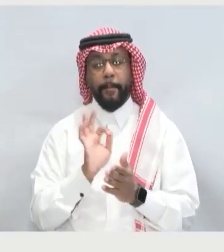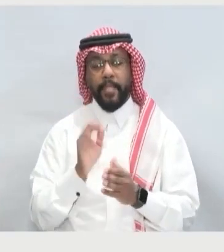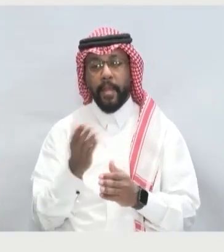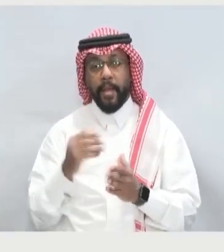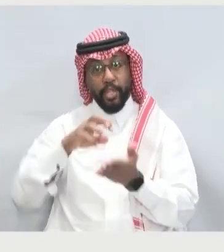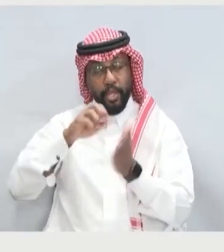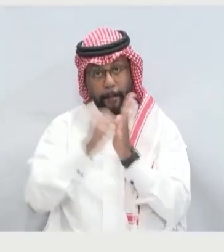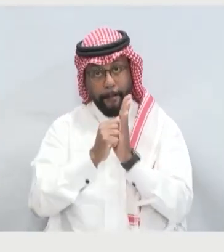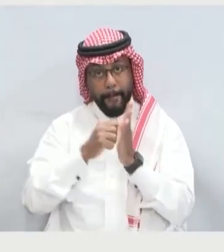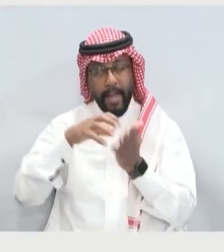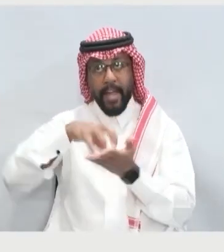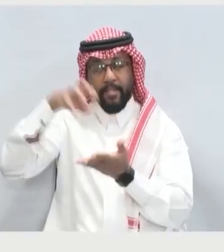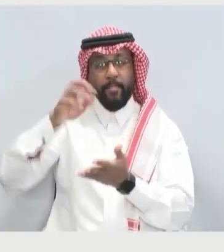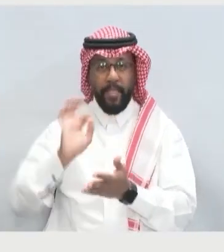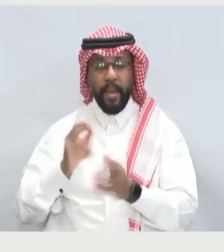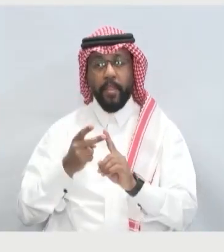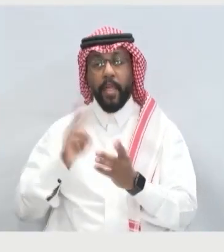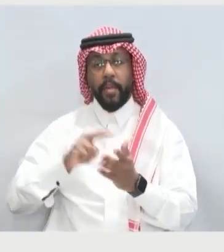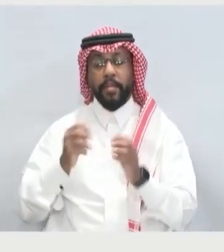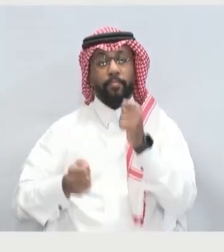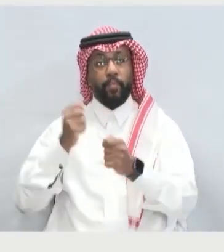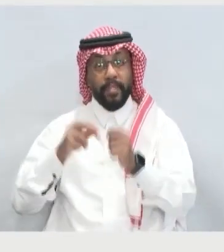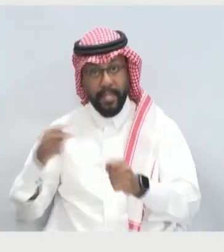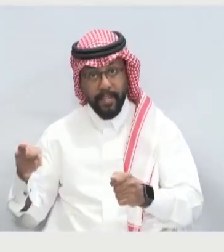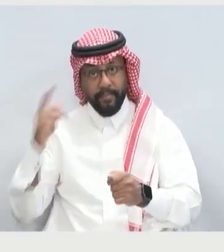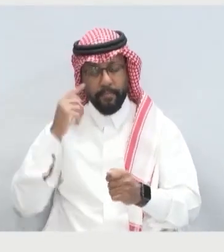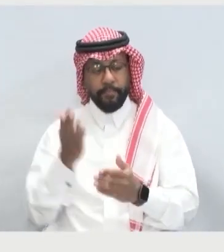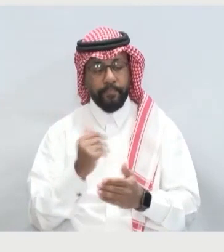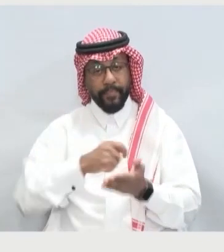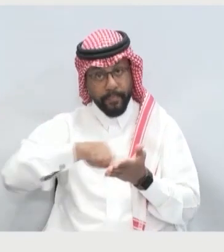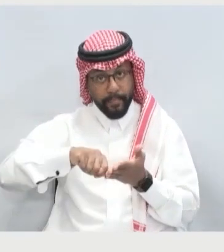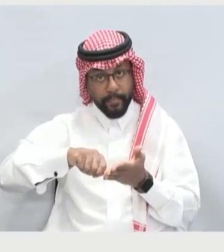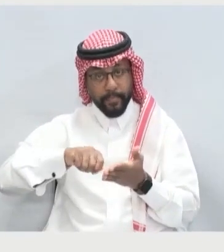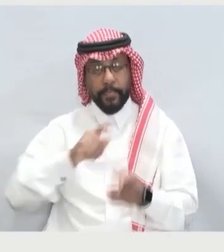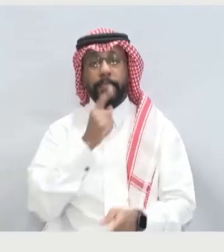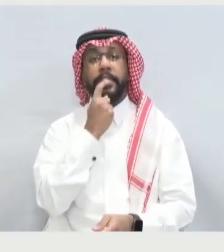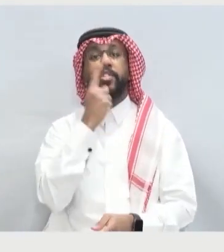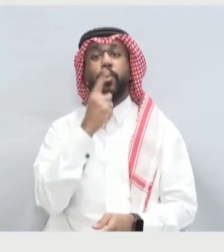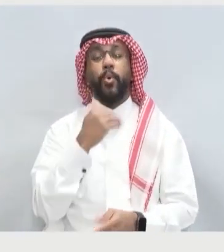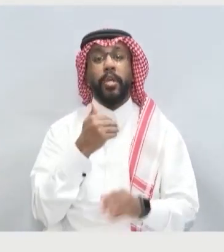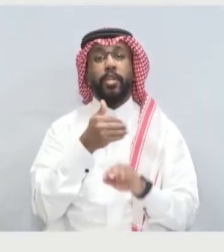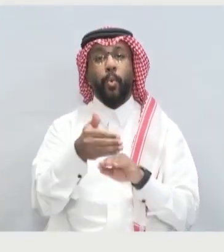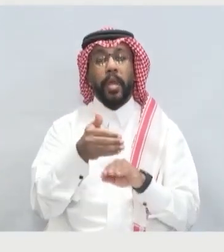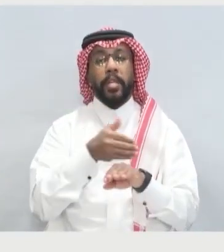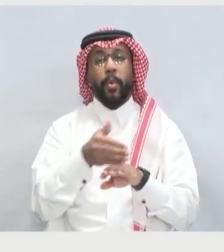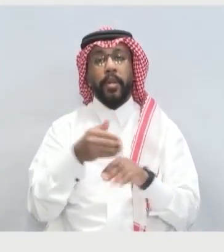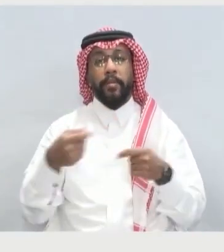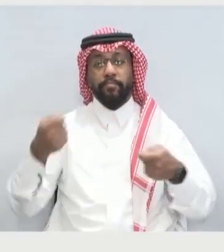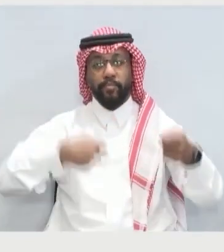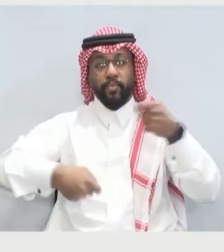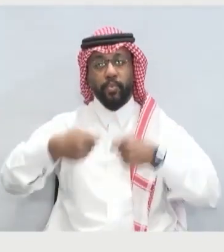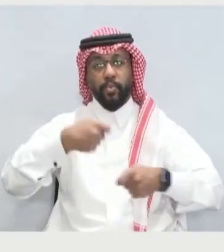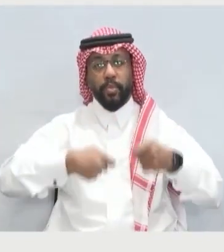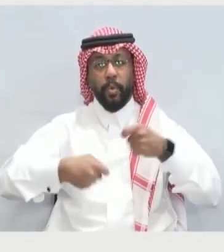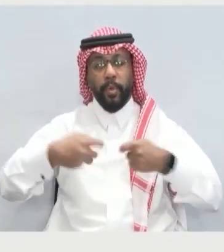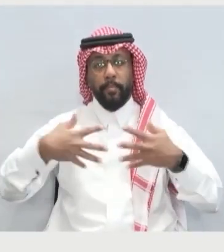والات وبالتالي دائما ما تكون اصول الشركه هي خليط ما بين الاصول طويله الاجل والاصول المتداوله التي